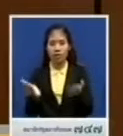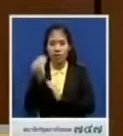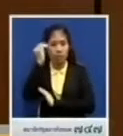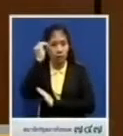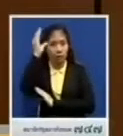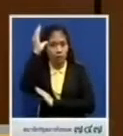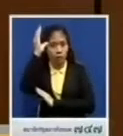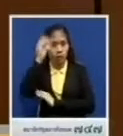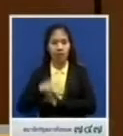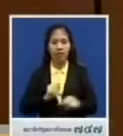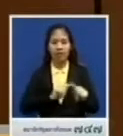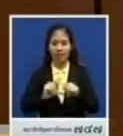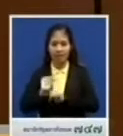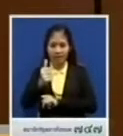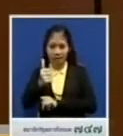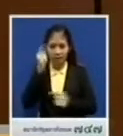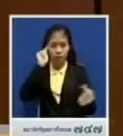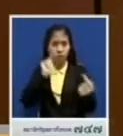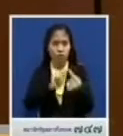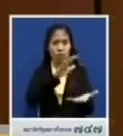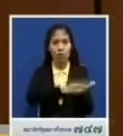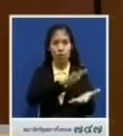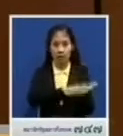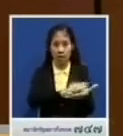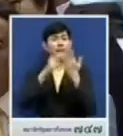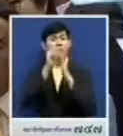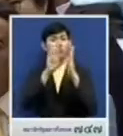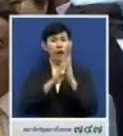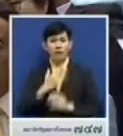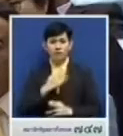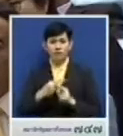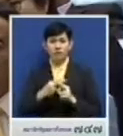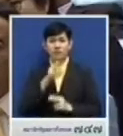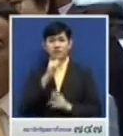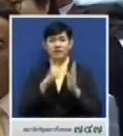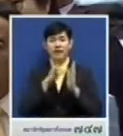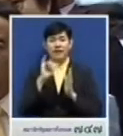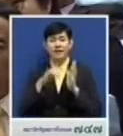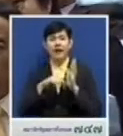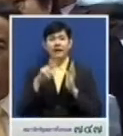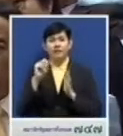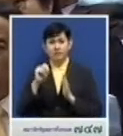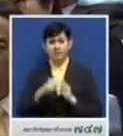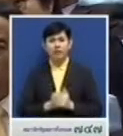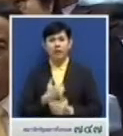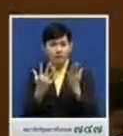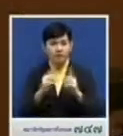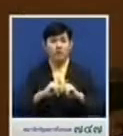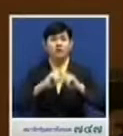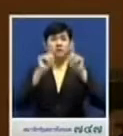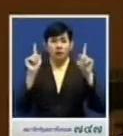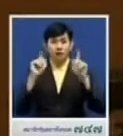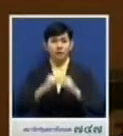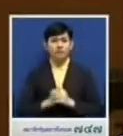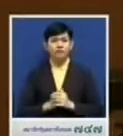ที่มันอยู่นอกเอกสารที่เราแจกโดยเฉพาะอย่างยิ่งการแถลงนโยบายแบบนี้เนี่ยนะครับแต่ถ้าหากว่ามันเป็นการอธิบายซึ่ง